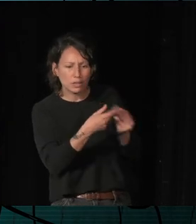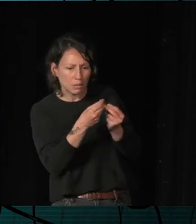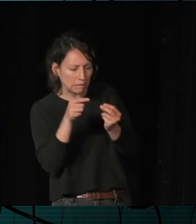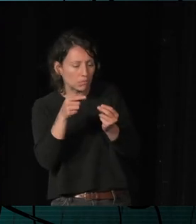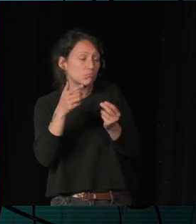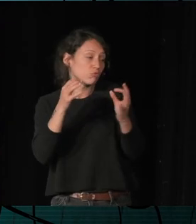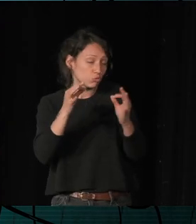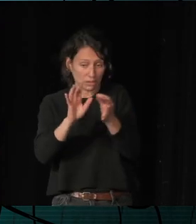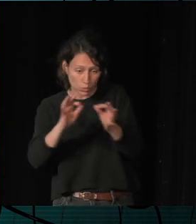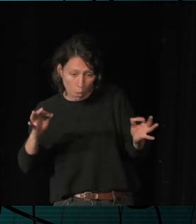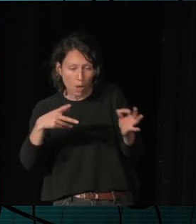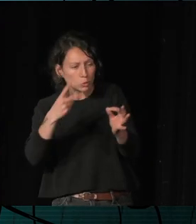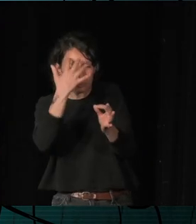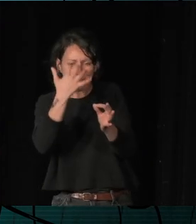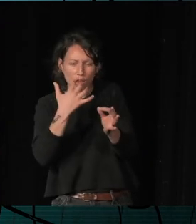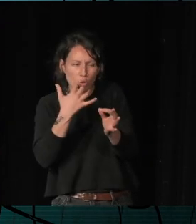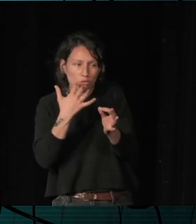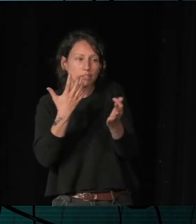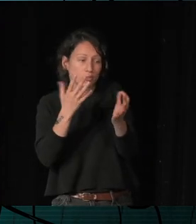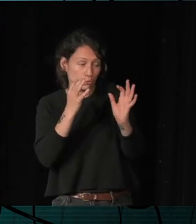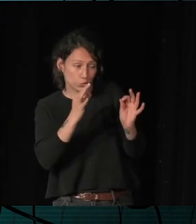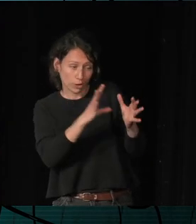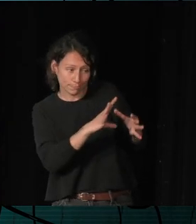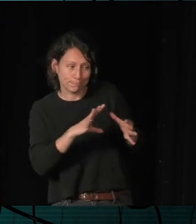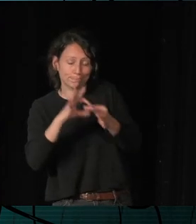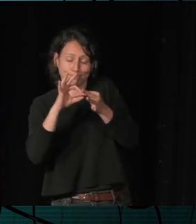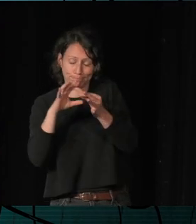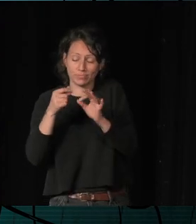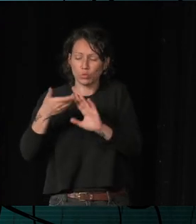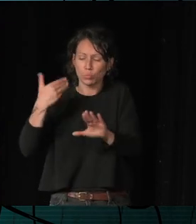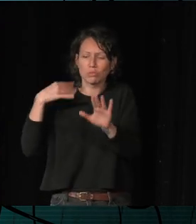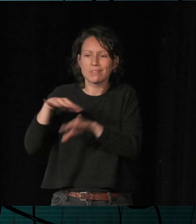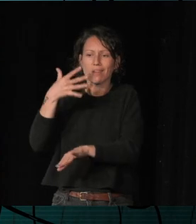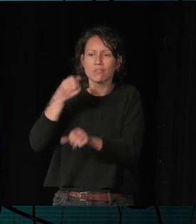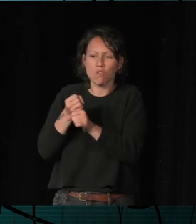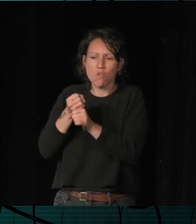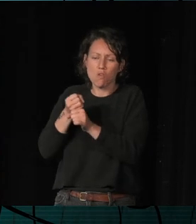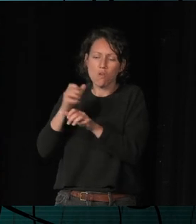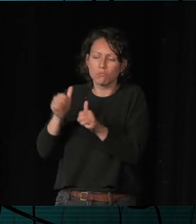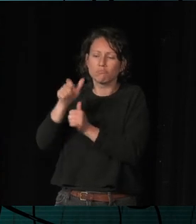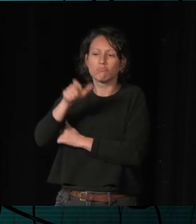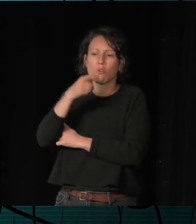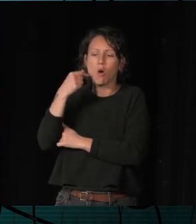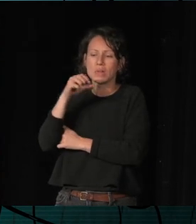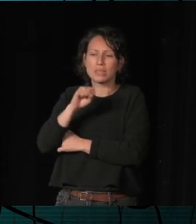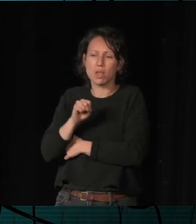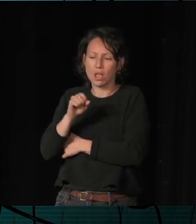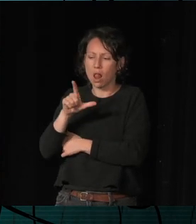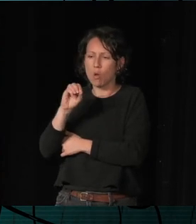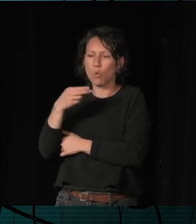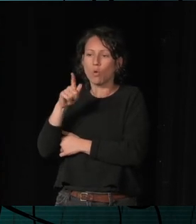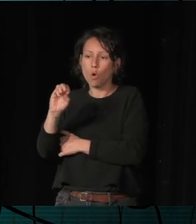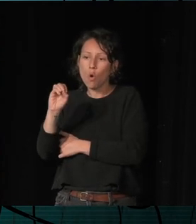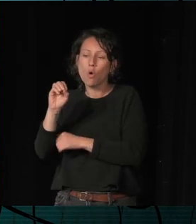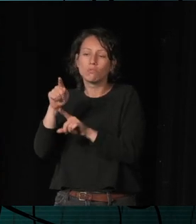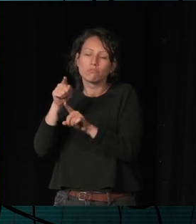quelles. Depuis une quinzaine d'années, avec notamment Sébastien Janvaux et le concept de jeu expressif, puis un peu plus tard avec le concept de jeu